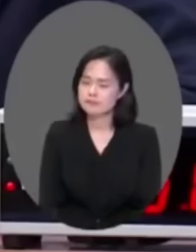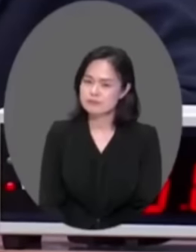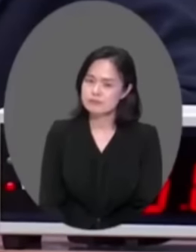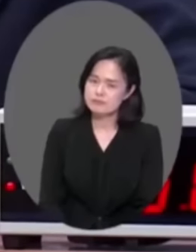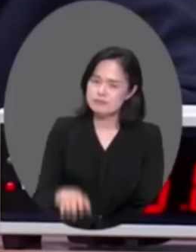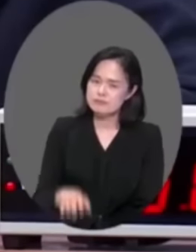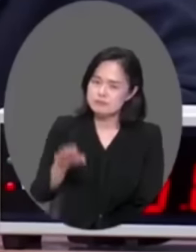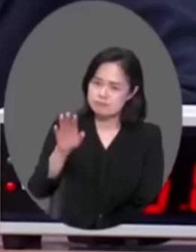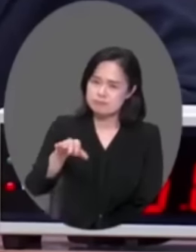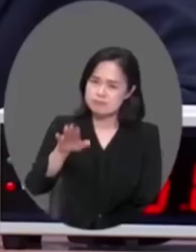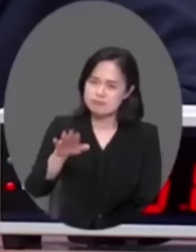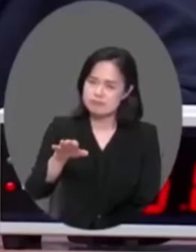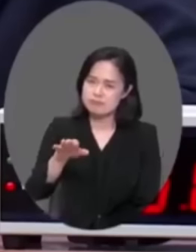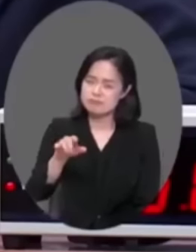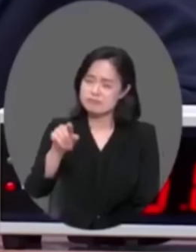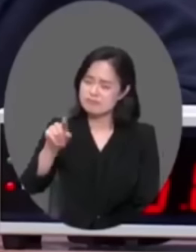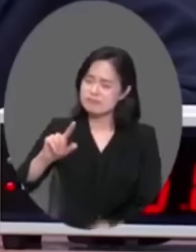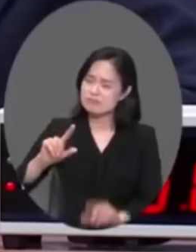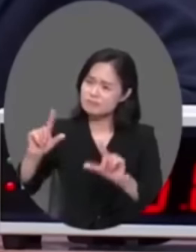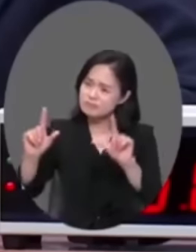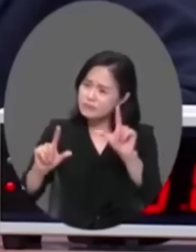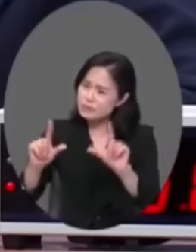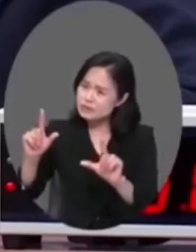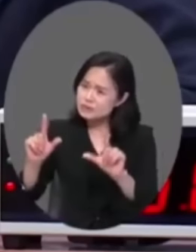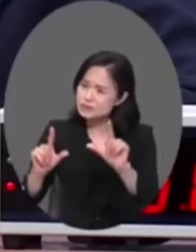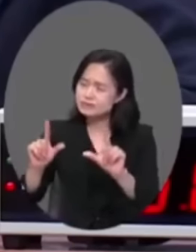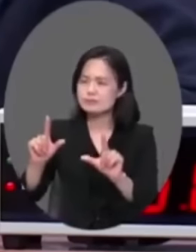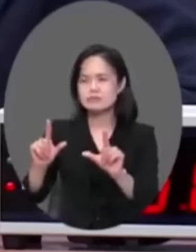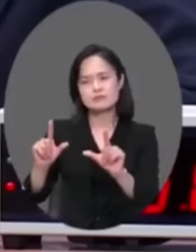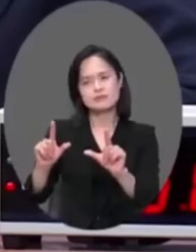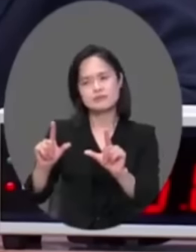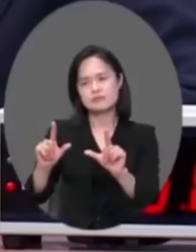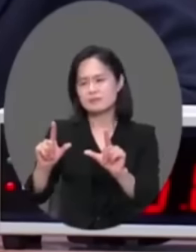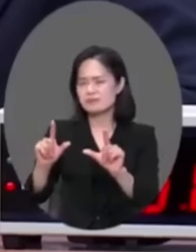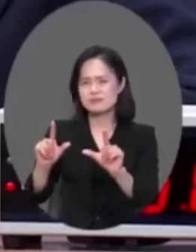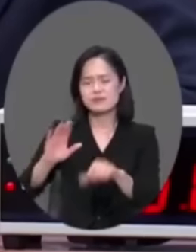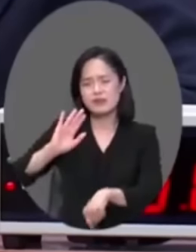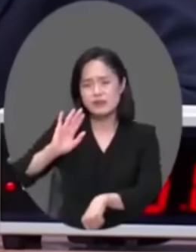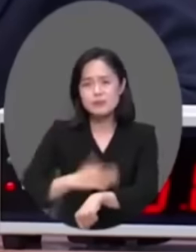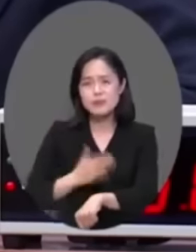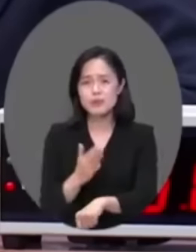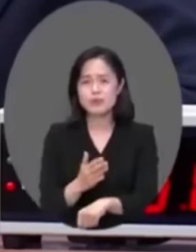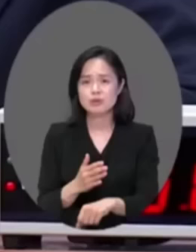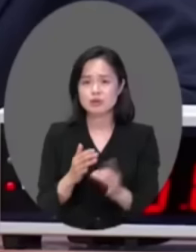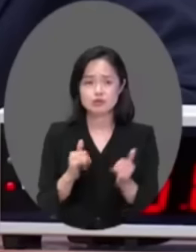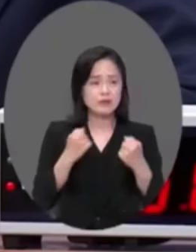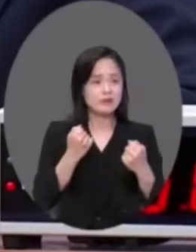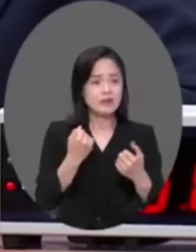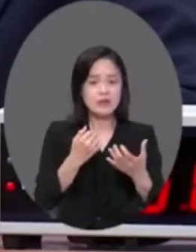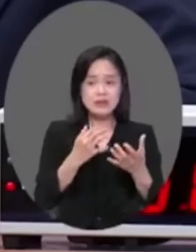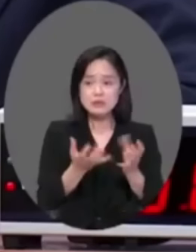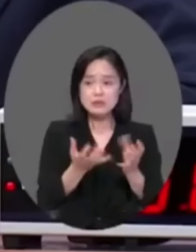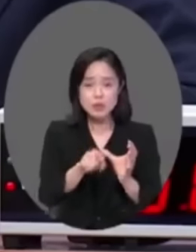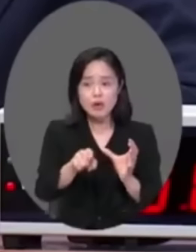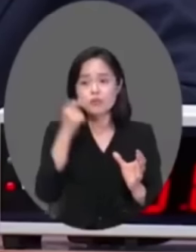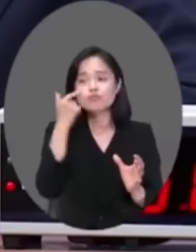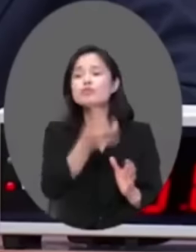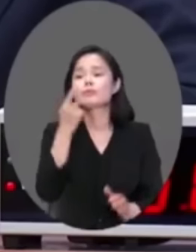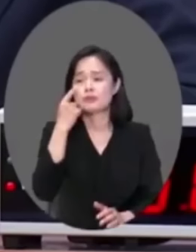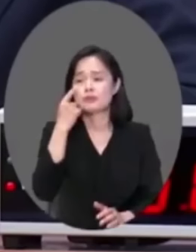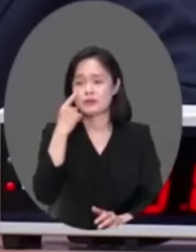위원들도 아무도 응원를 안 하잖아요 얼마나 저 행동이 잘못된 겁니까 지금 제가 생각할 때는 국민들이 보고